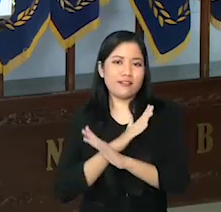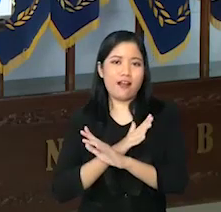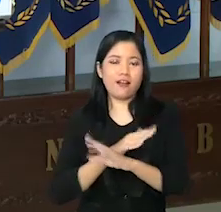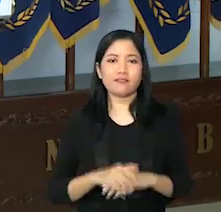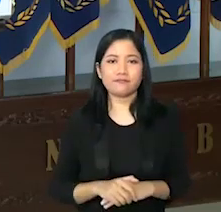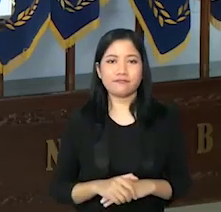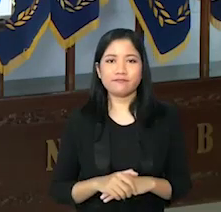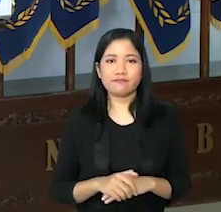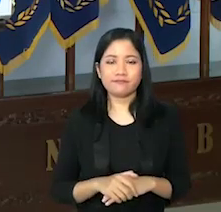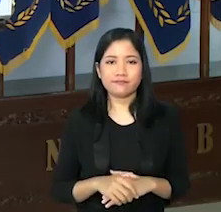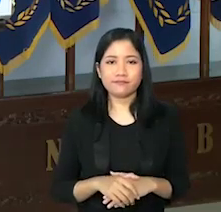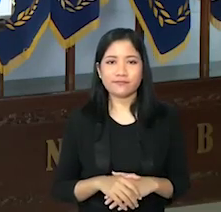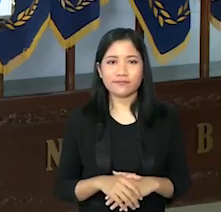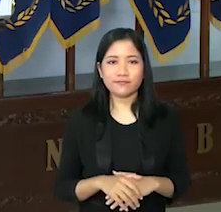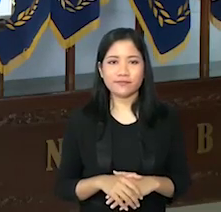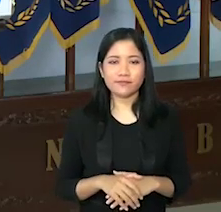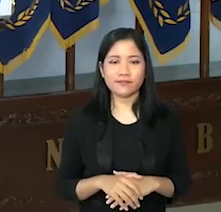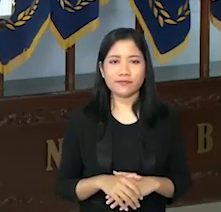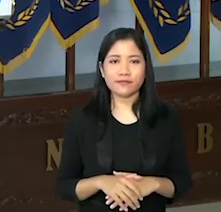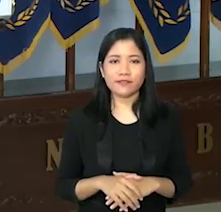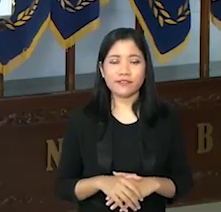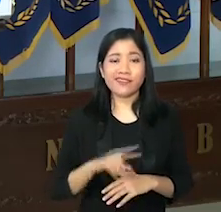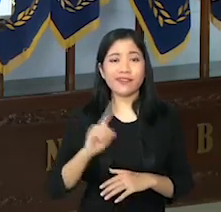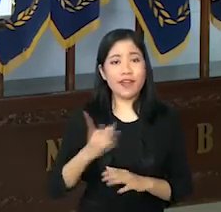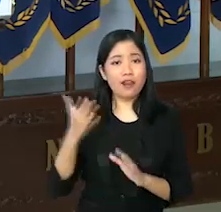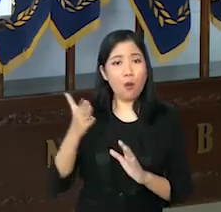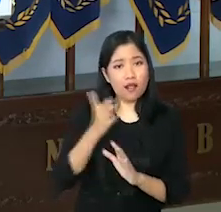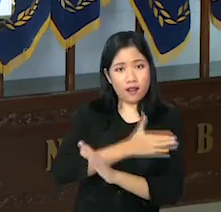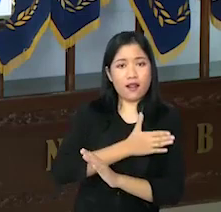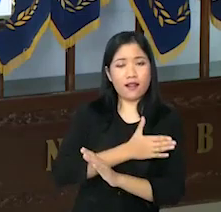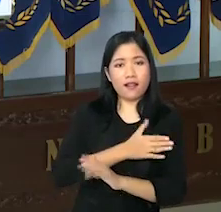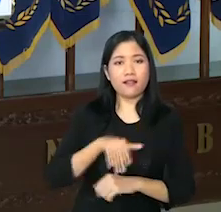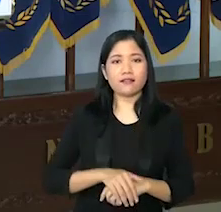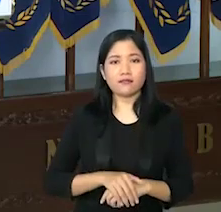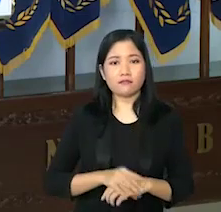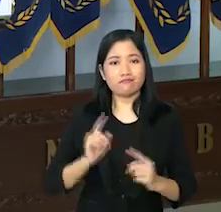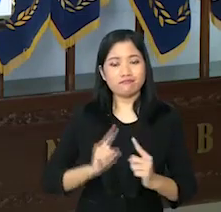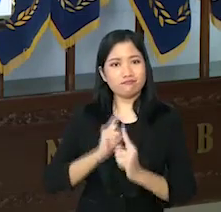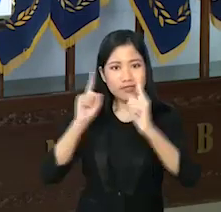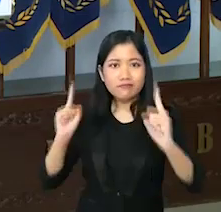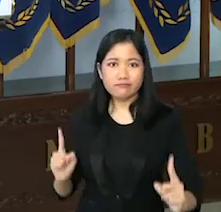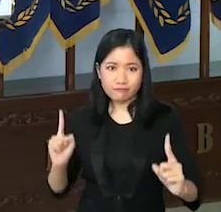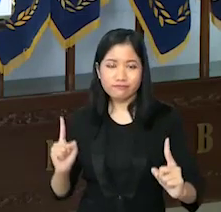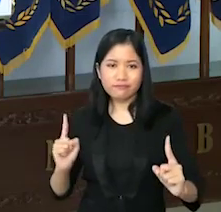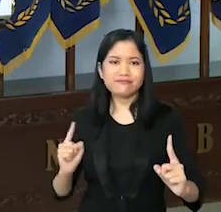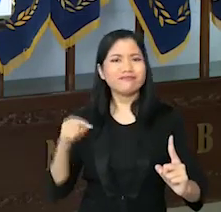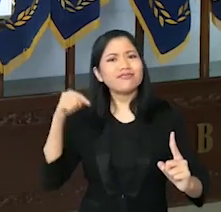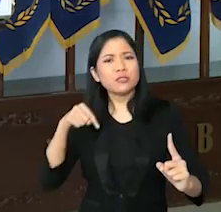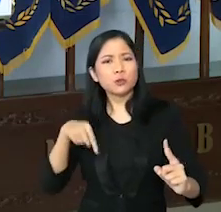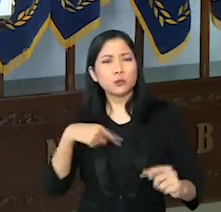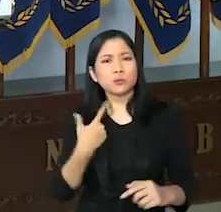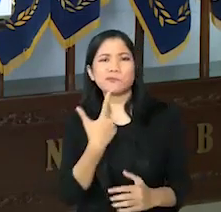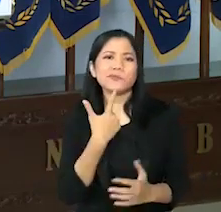Hai Oleh karena itu maka sejak awal physical dispensing menjadi